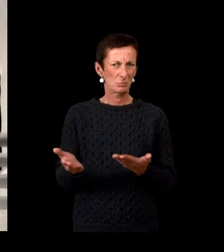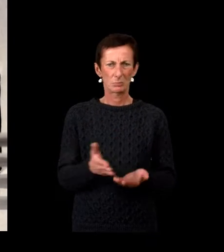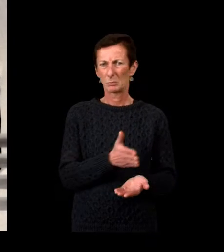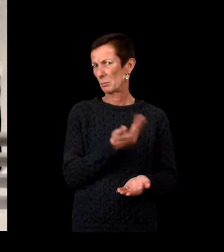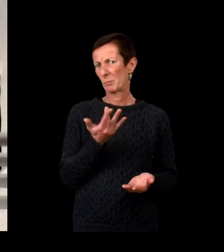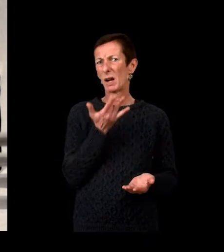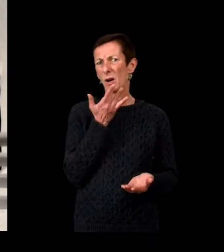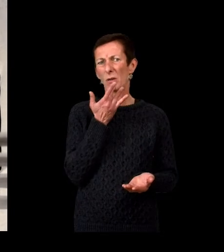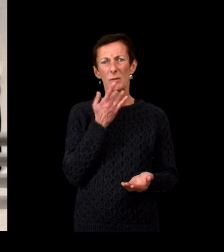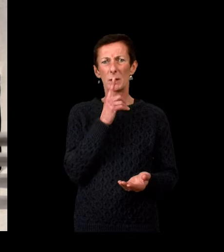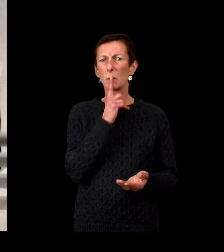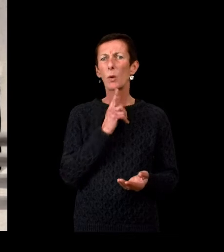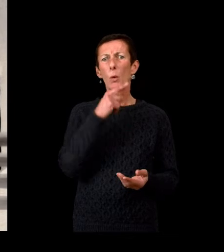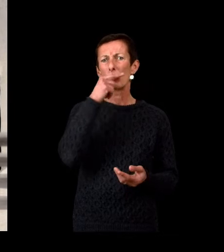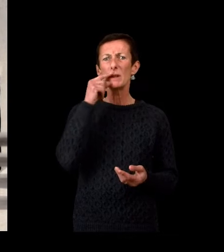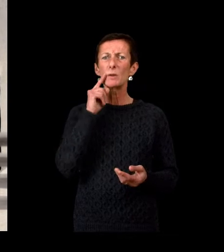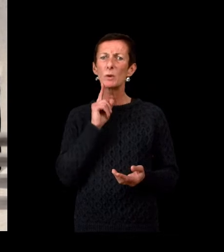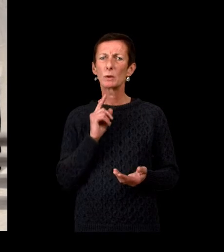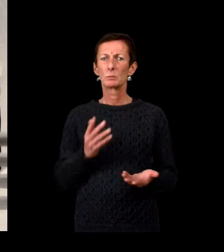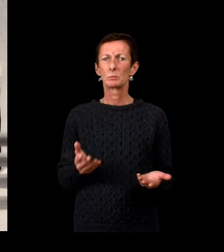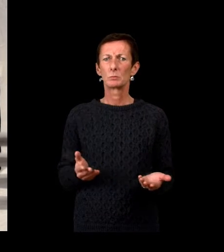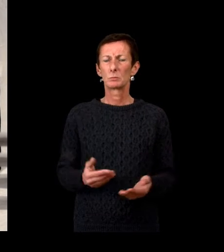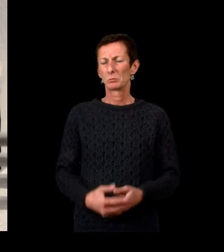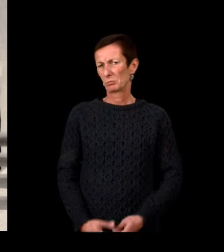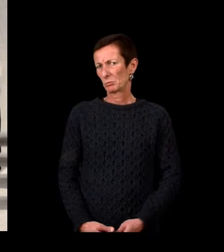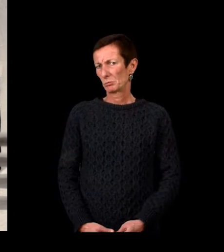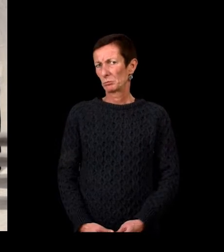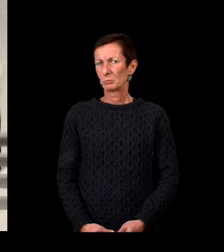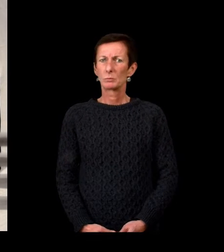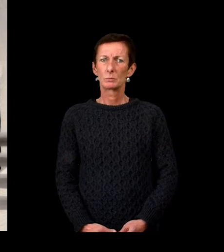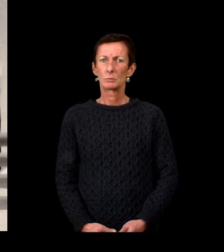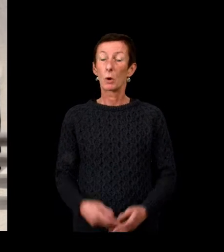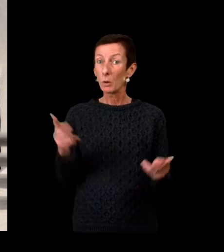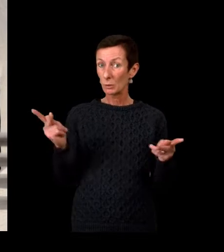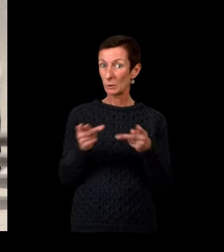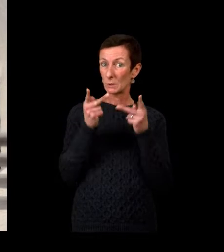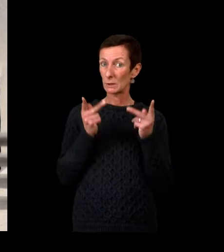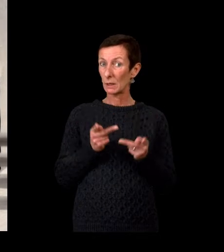Ah, finalement, j'ai pas envie de ça. De la salade.